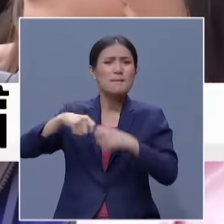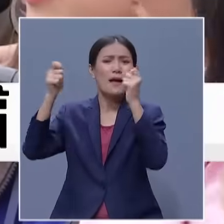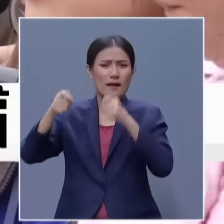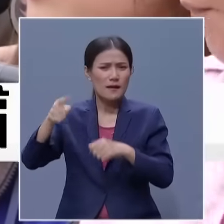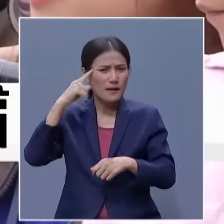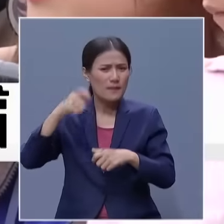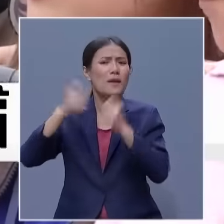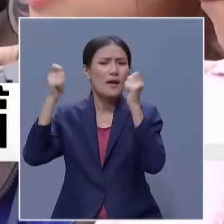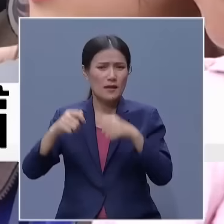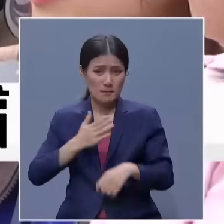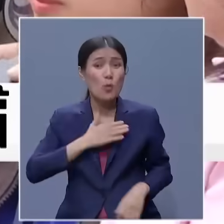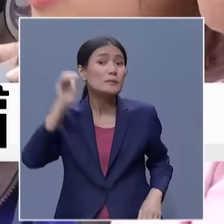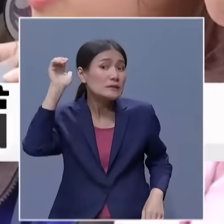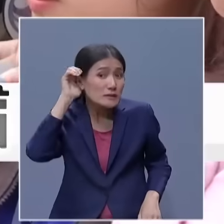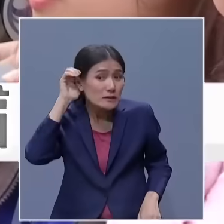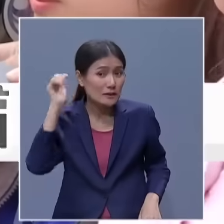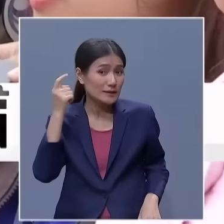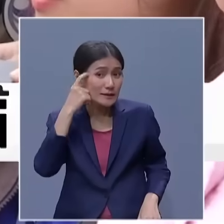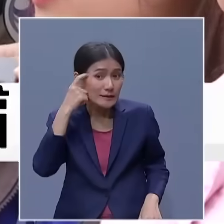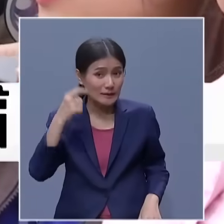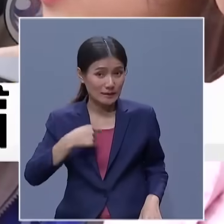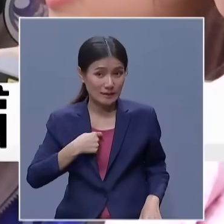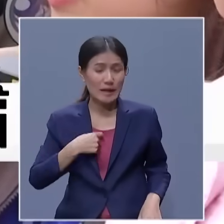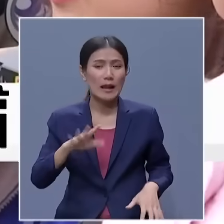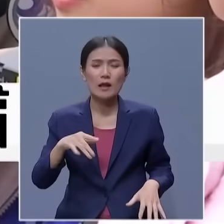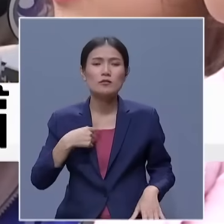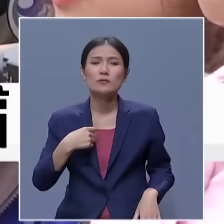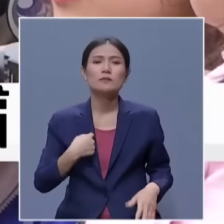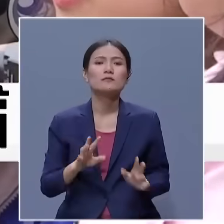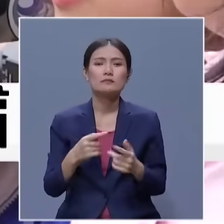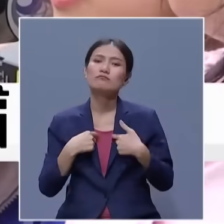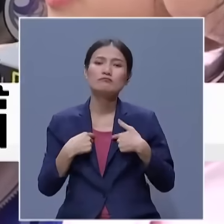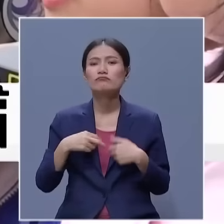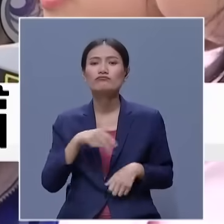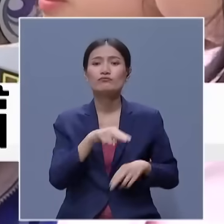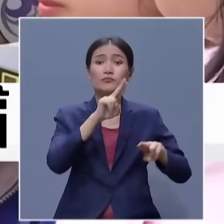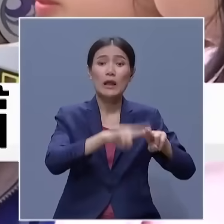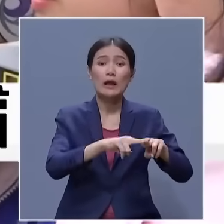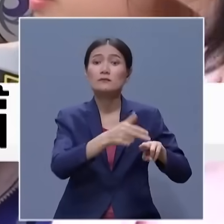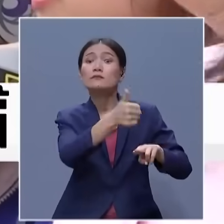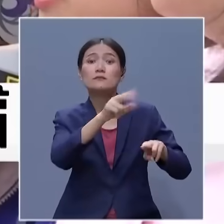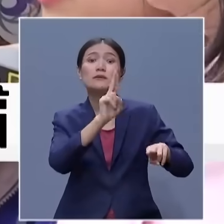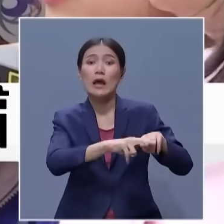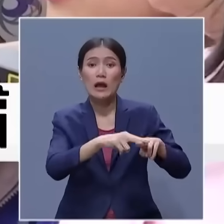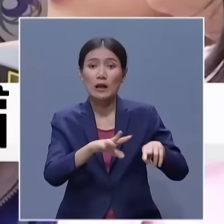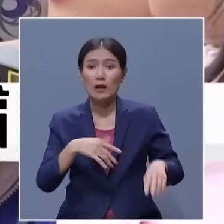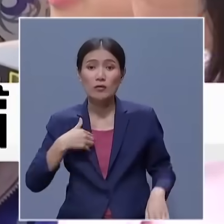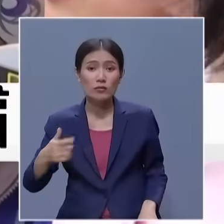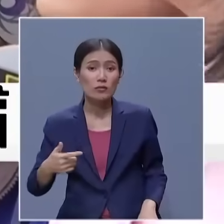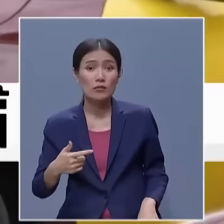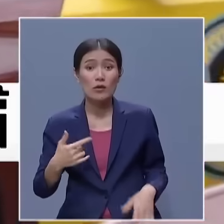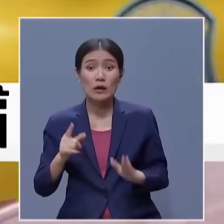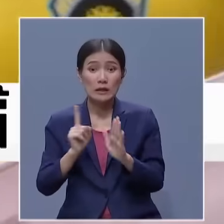ชื่อว่าตรงนั้นแล้วก็มีการไปนั่งที่โต๊ะอื่นแล้วก็มีการขอโทษกันไม่เกิน10นาทีเสียงปืนดัง